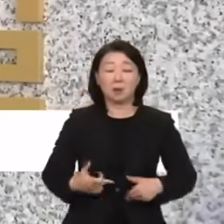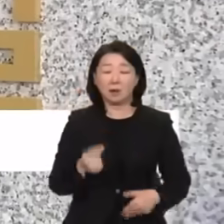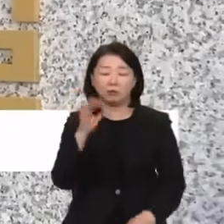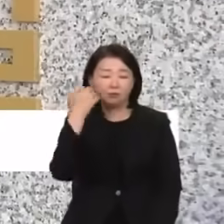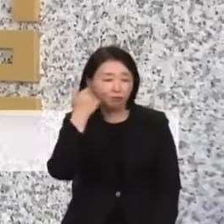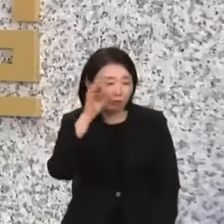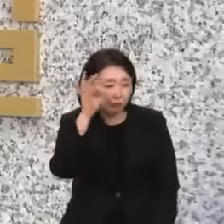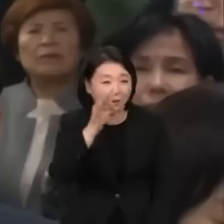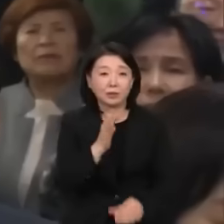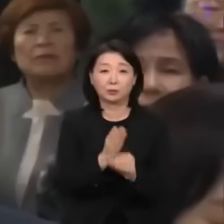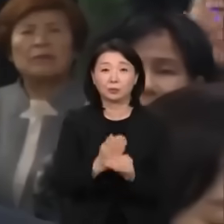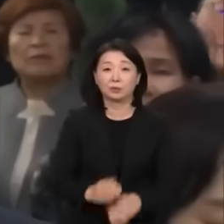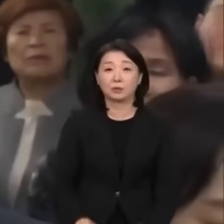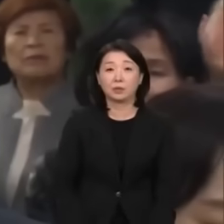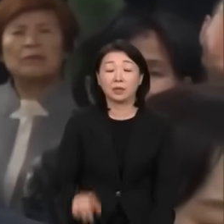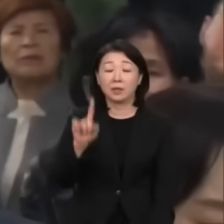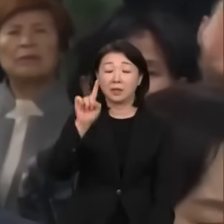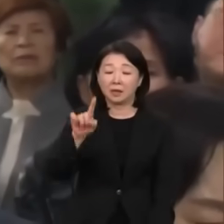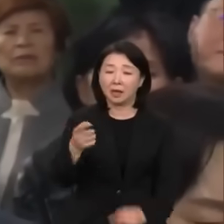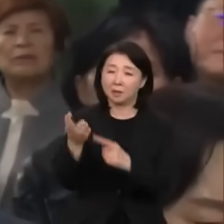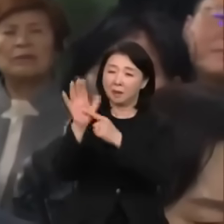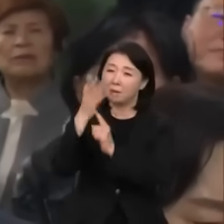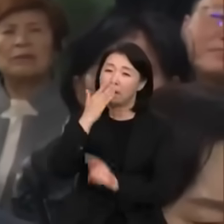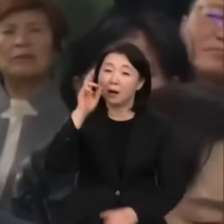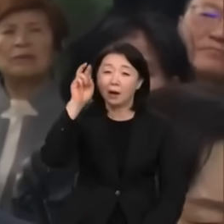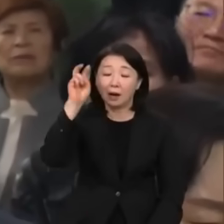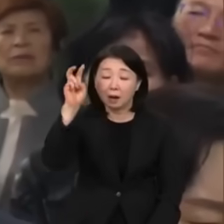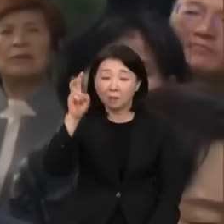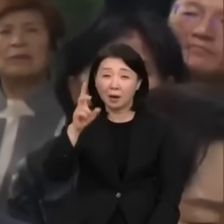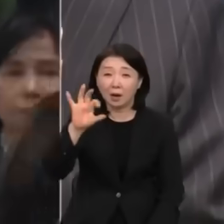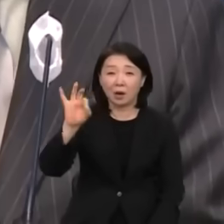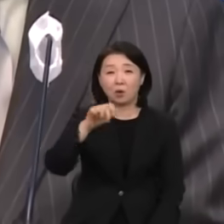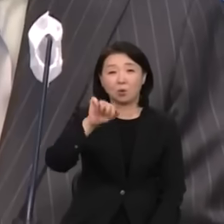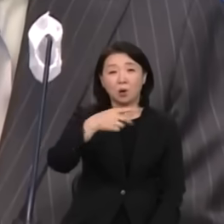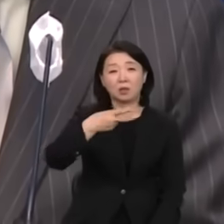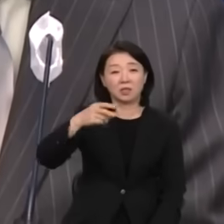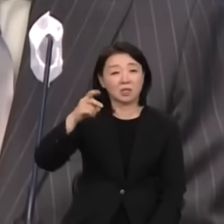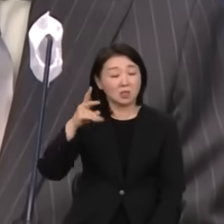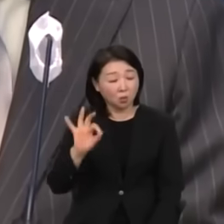있습니다. 이르면 내일 발표 가능성이 있는데 원희룡 전 장관,